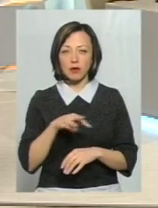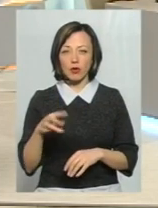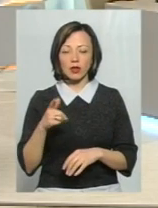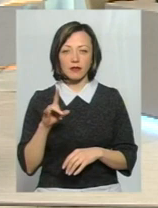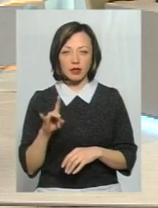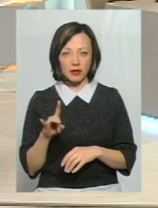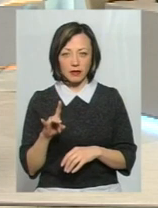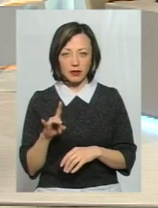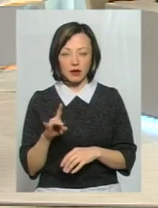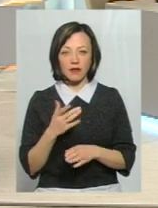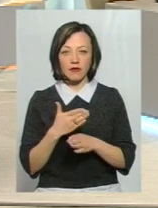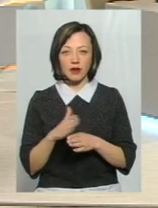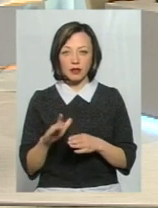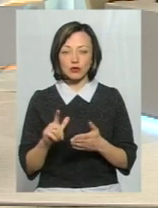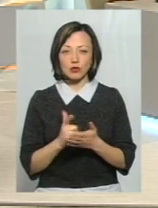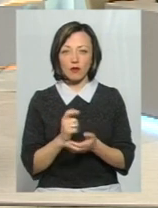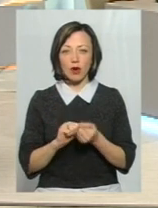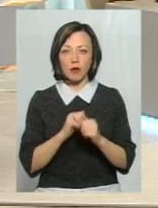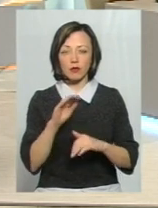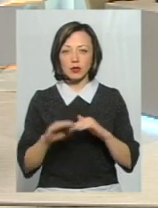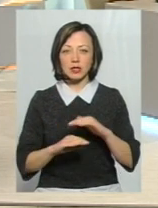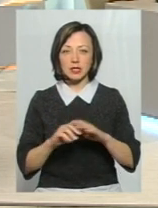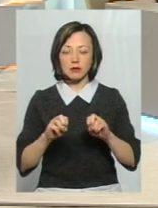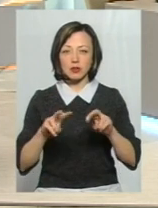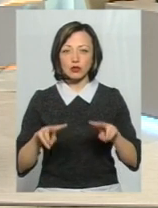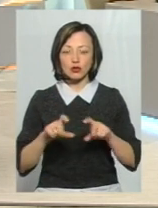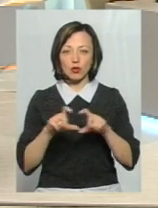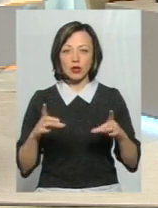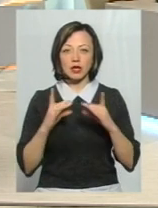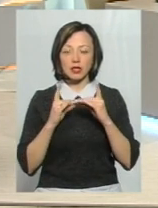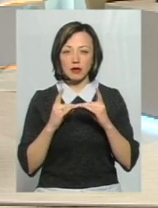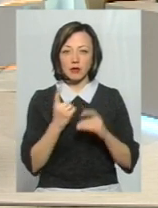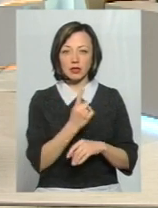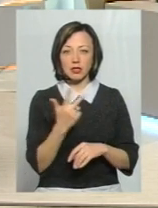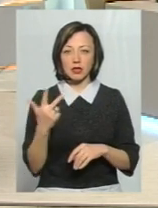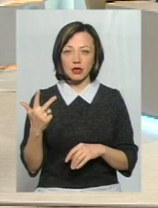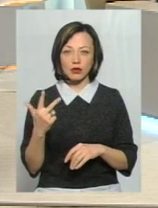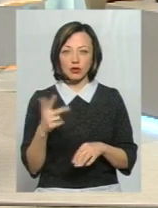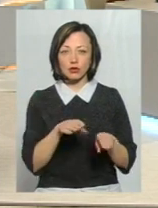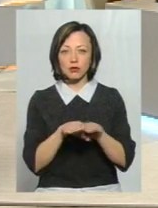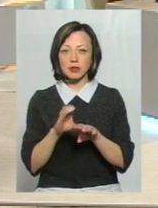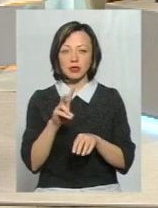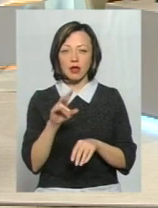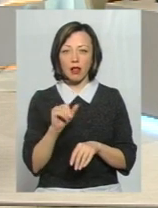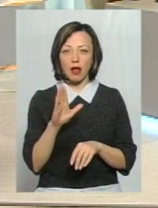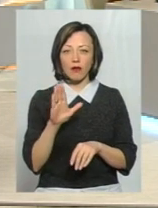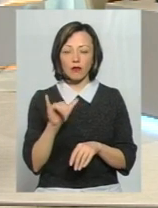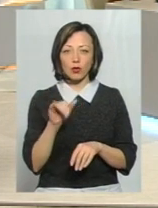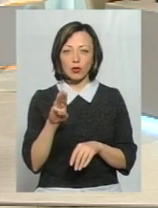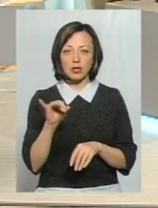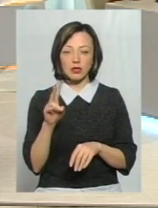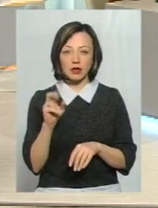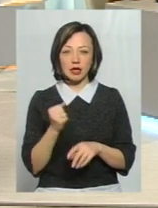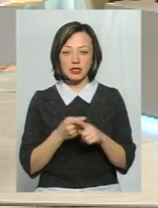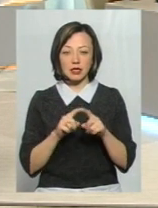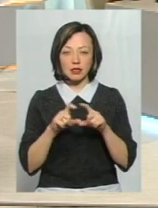гривень виділили знову Кам'янець-Подільський спеціалізованій школі-інтернат 1-3 ступенів Славутинка. Цей навчальний заклад